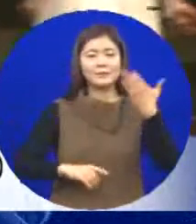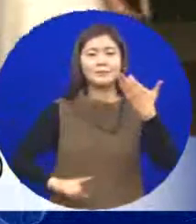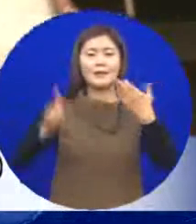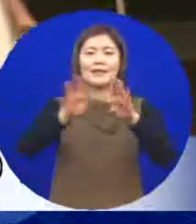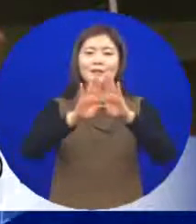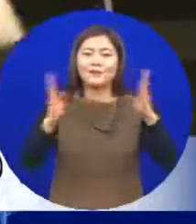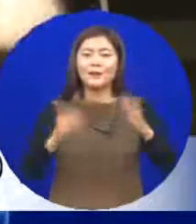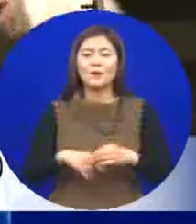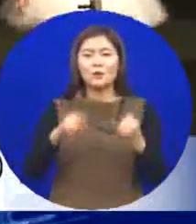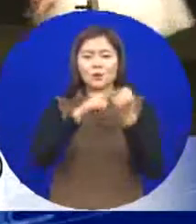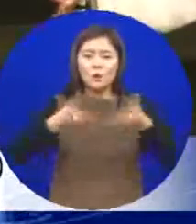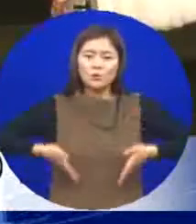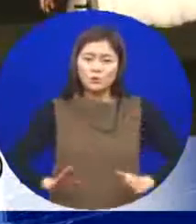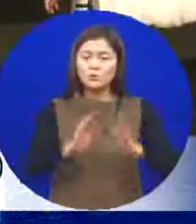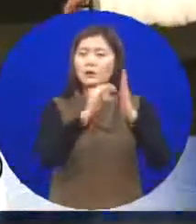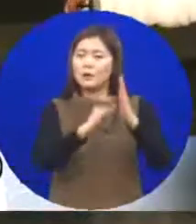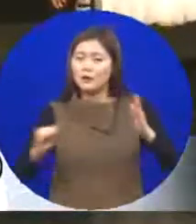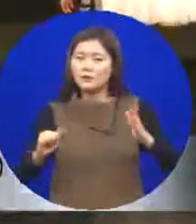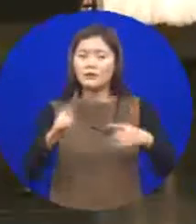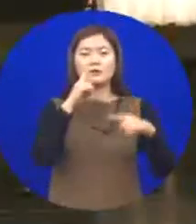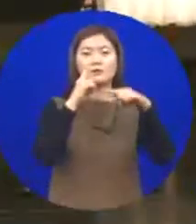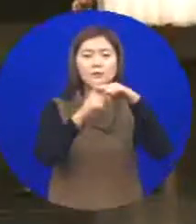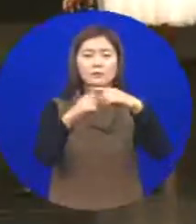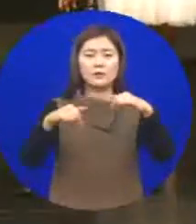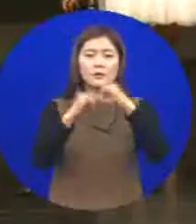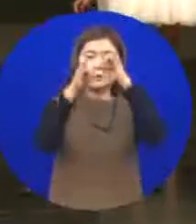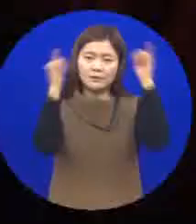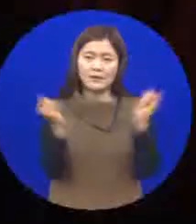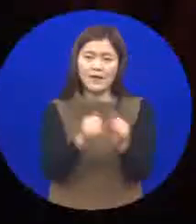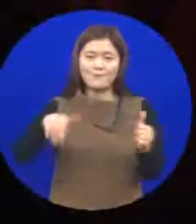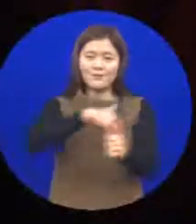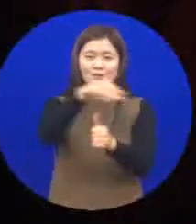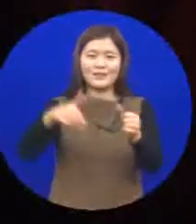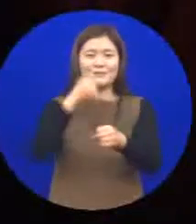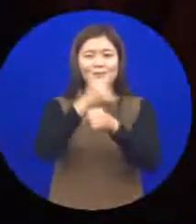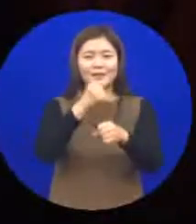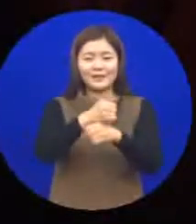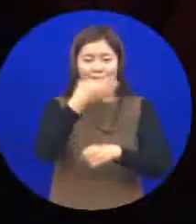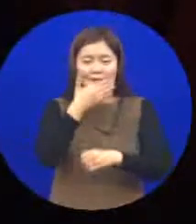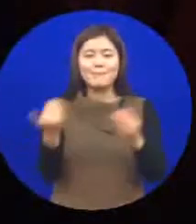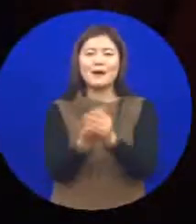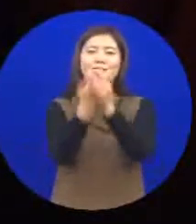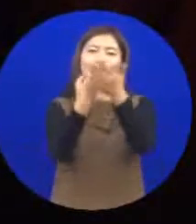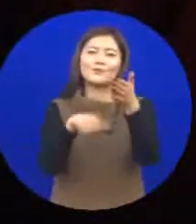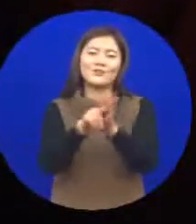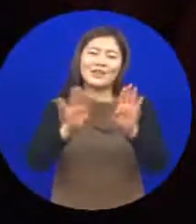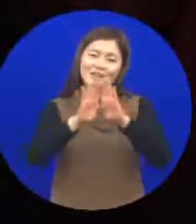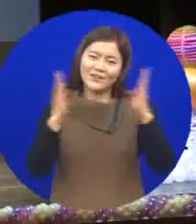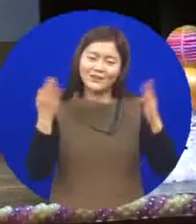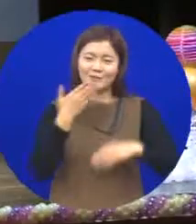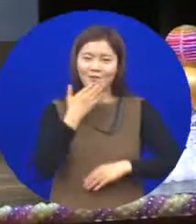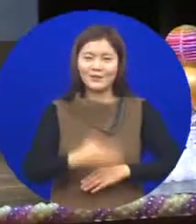열렸습니다. 이번 대회는 출산과 가족 형성에 대한 긍정적 사회 분위기 조성과 국내 창작 동요 발전을 위해